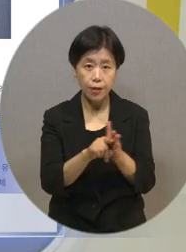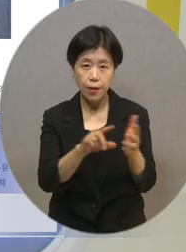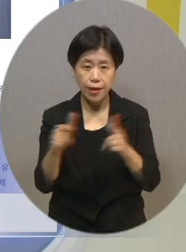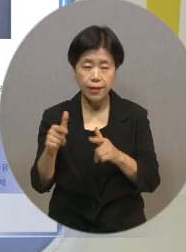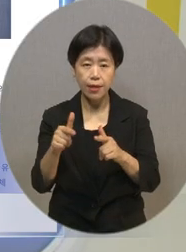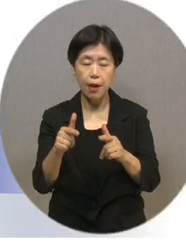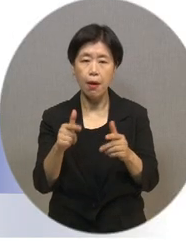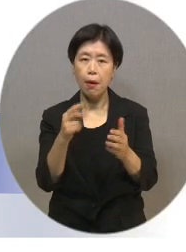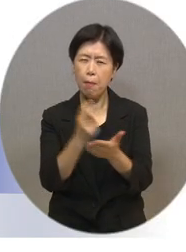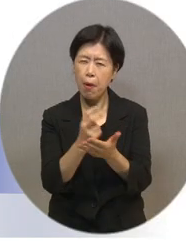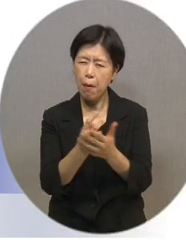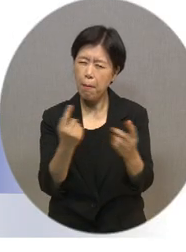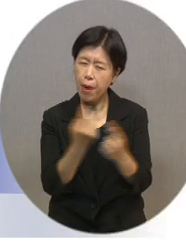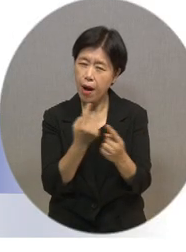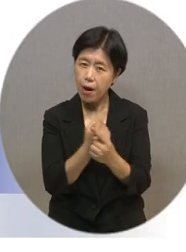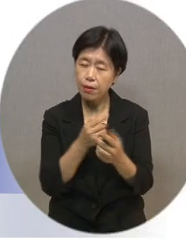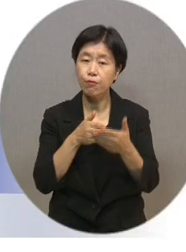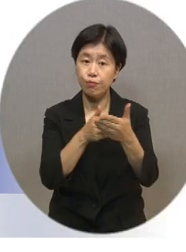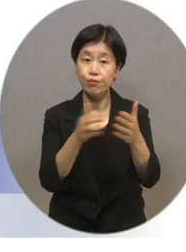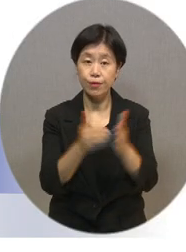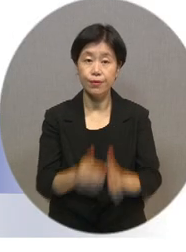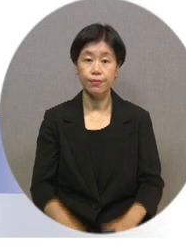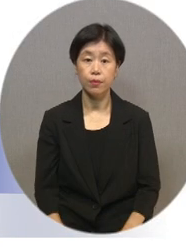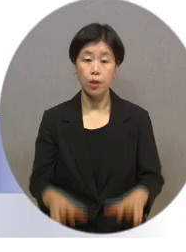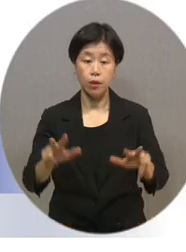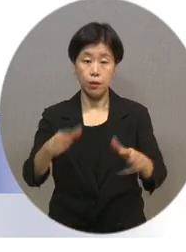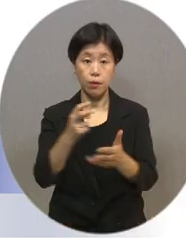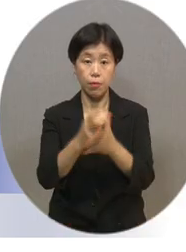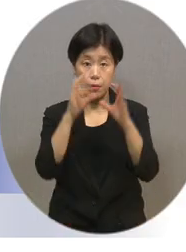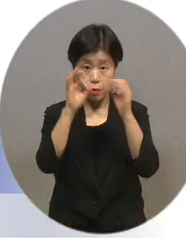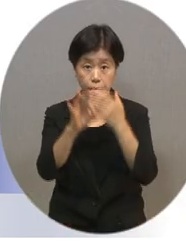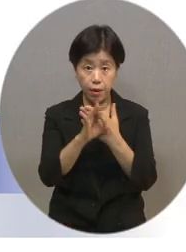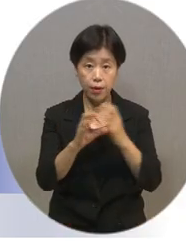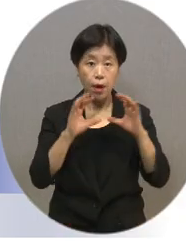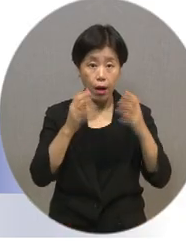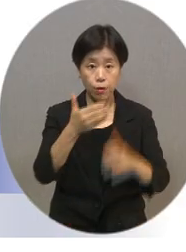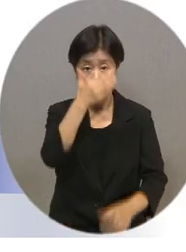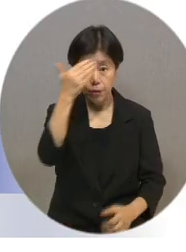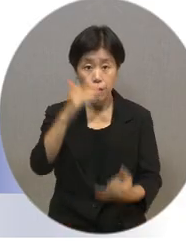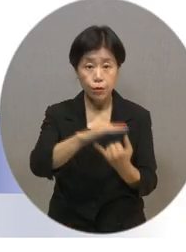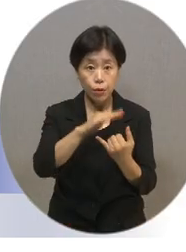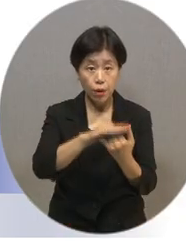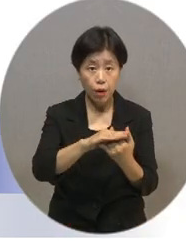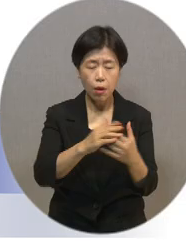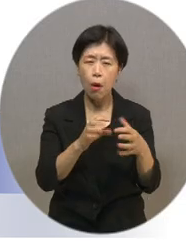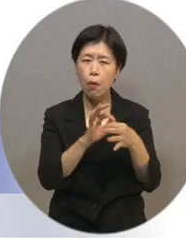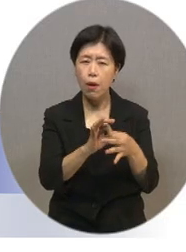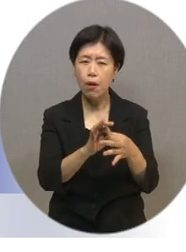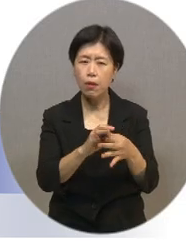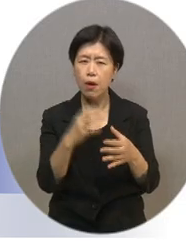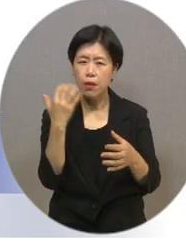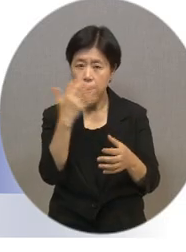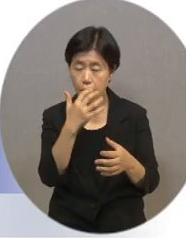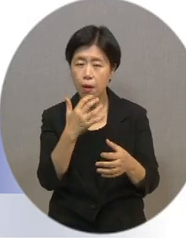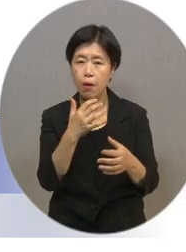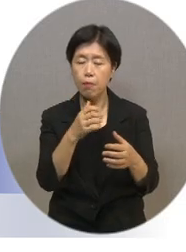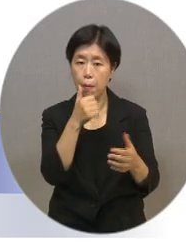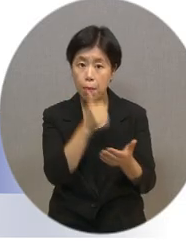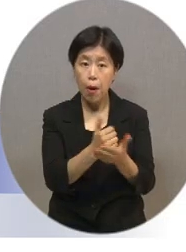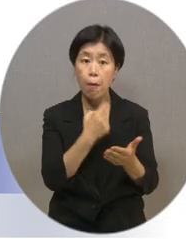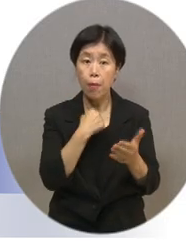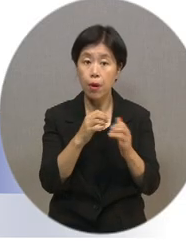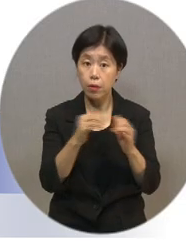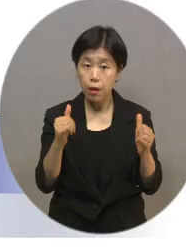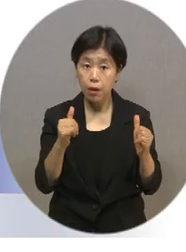대표 발휘했습니다 김혜연은 현행법에서는 아동 청소년 대상 성범죄 등으로 형을 받은 사람은이 체육